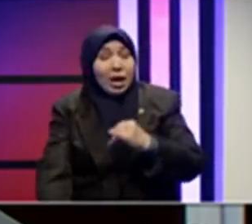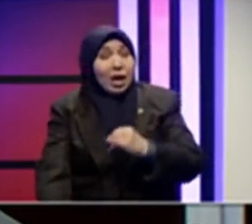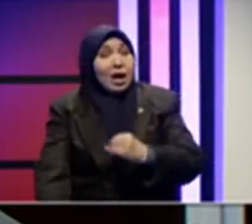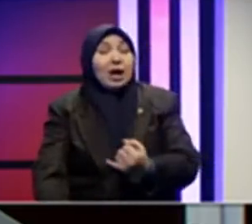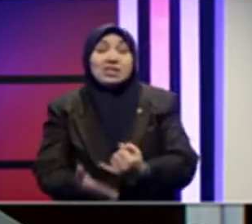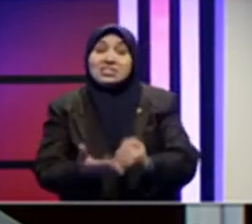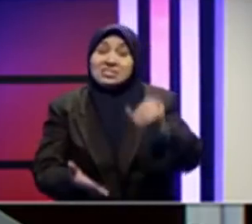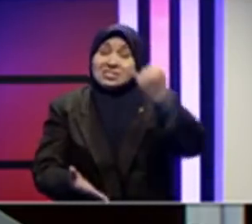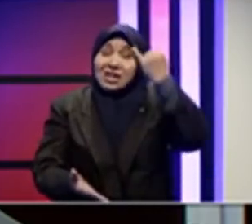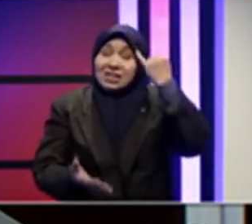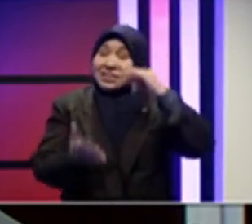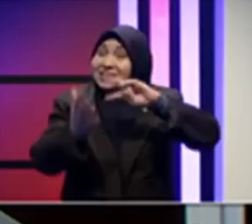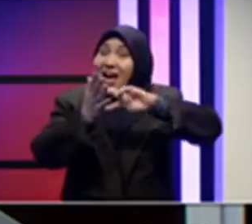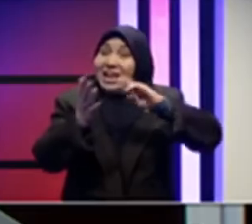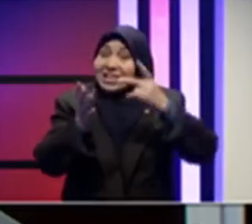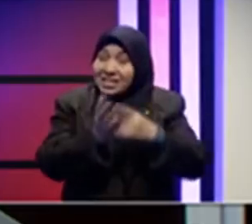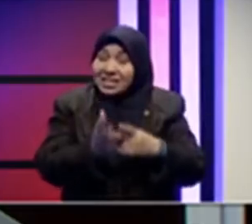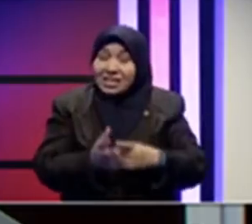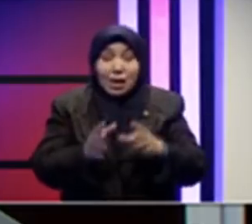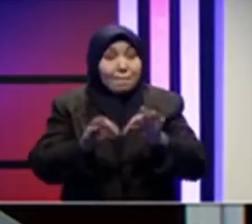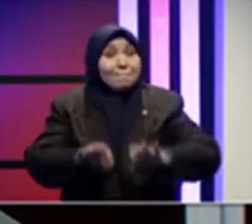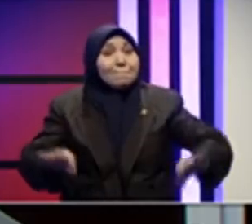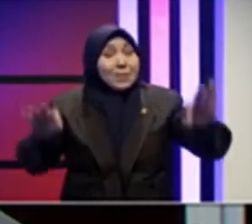adalah satu petanda yang penting,